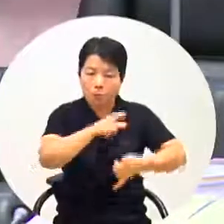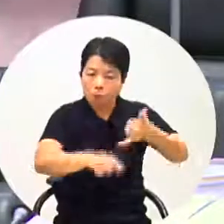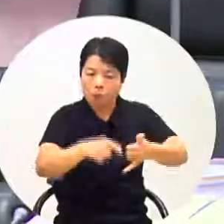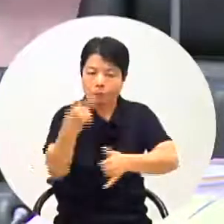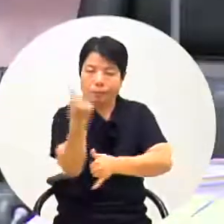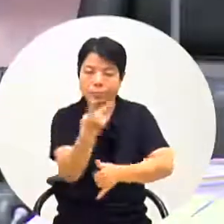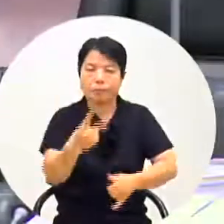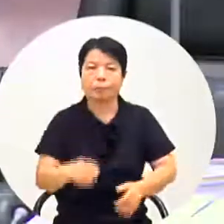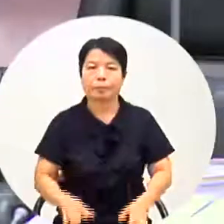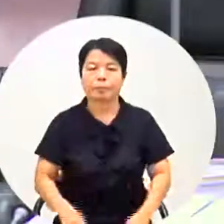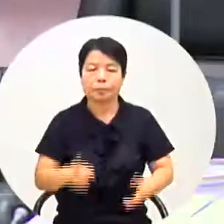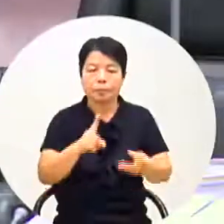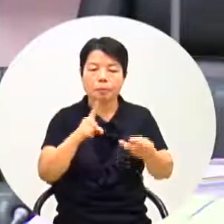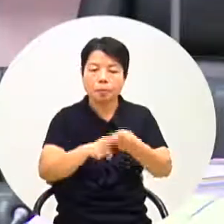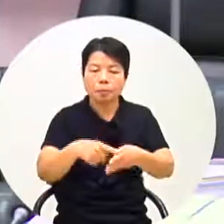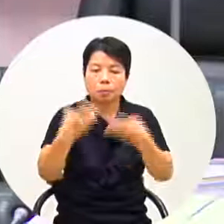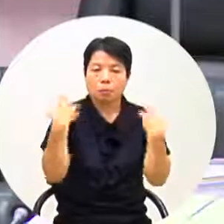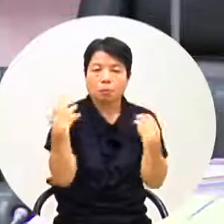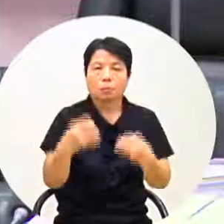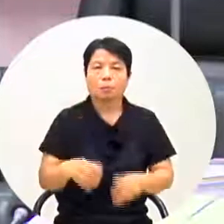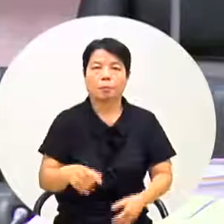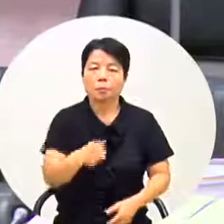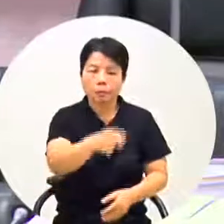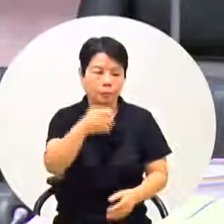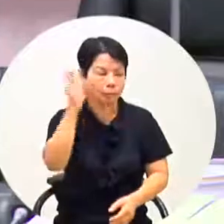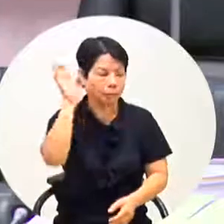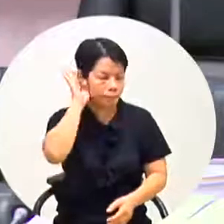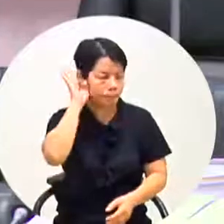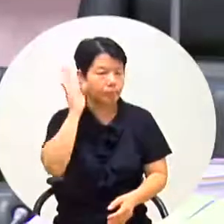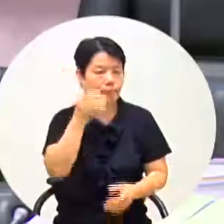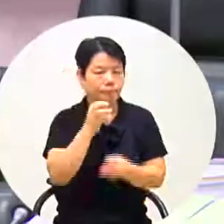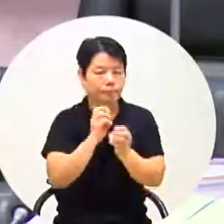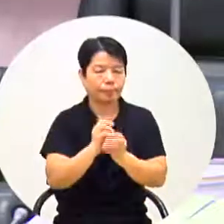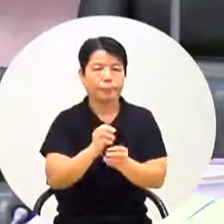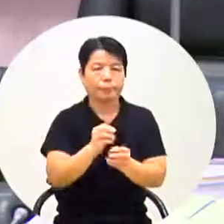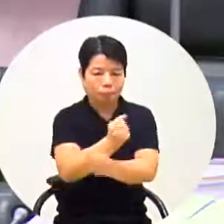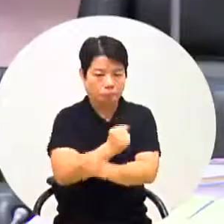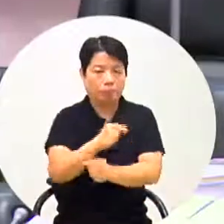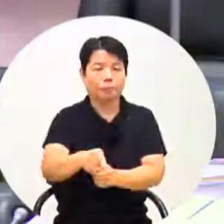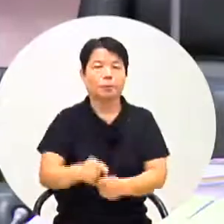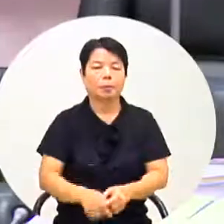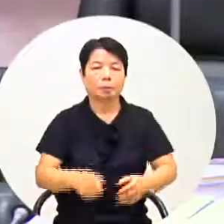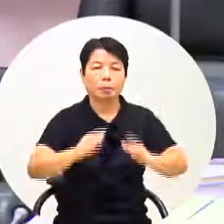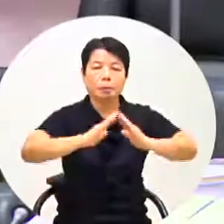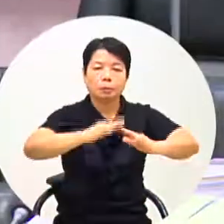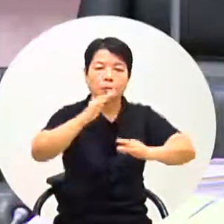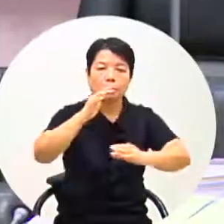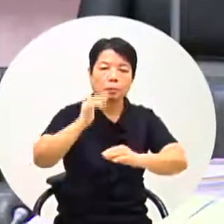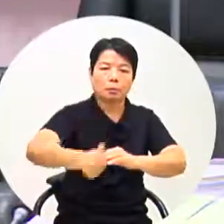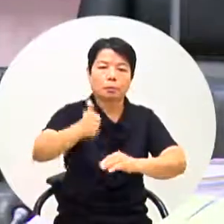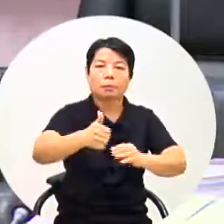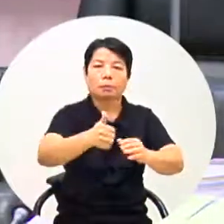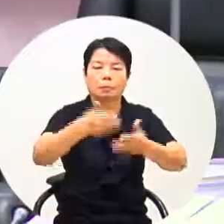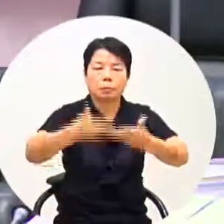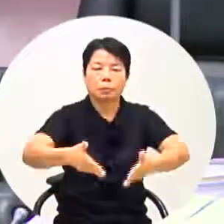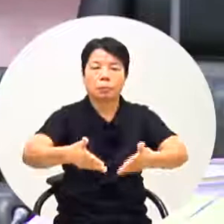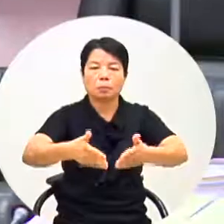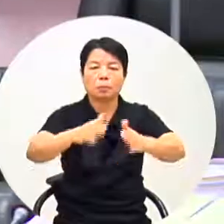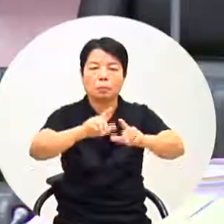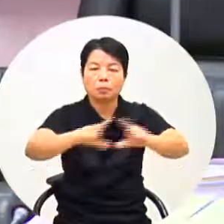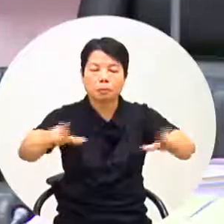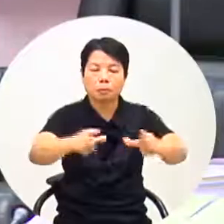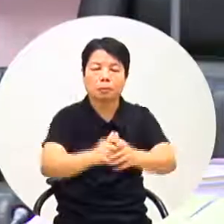主委。你得听好好。第一个，市长的重大政策，新台七七